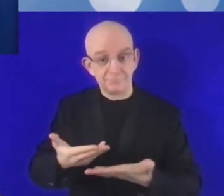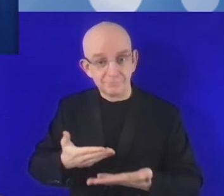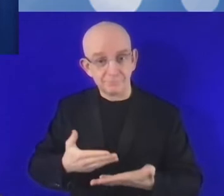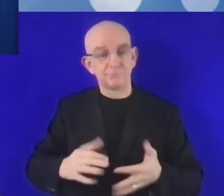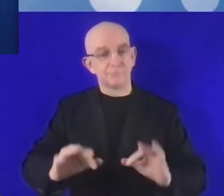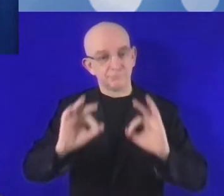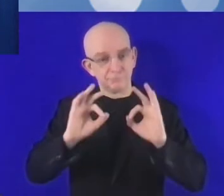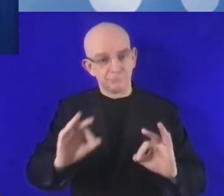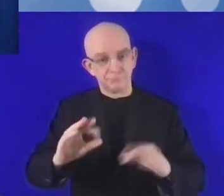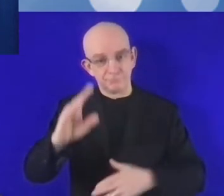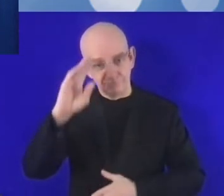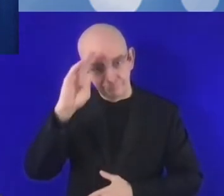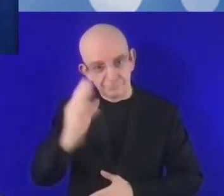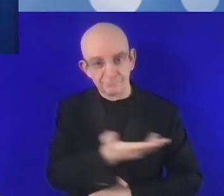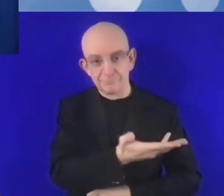souhaiter la bienvenue.